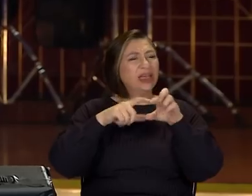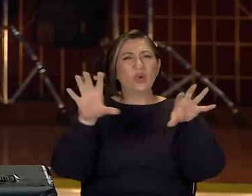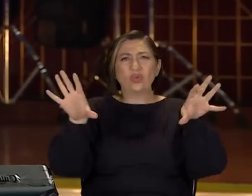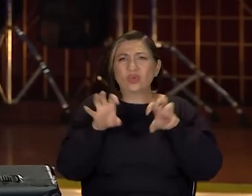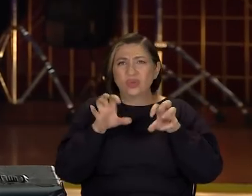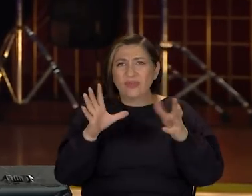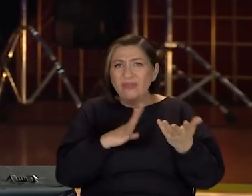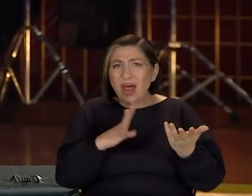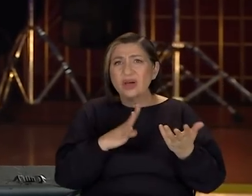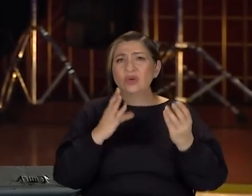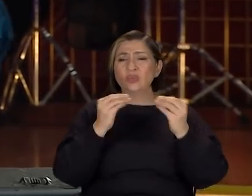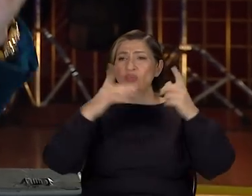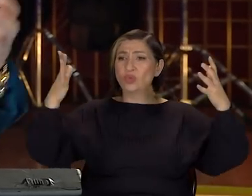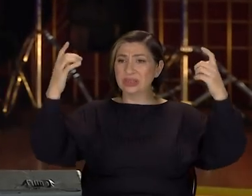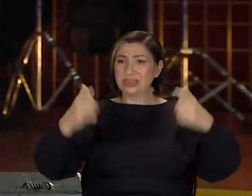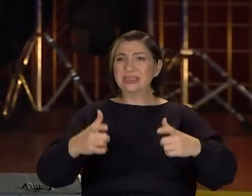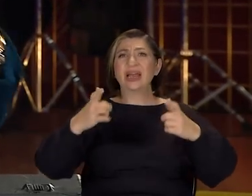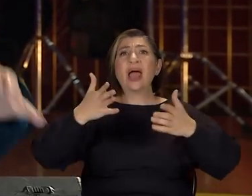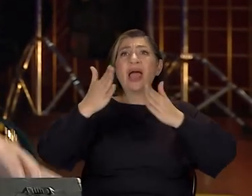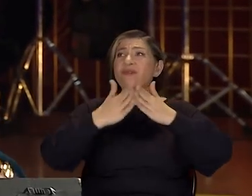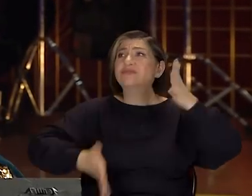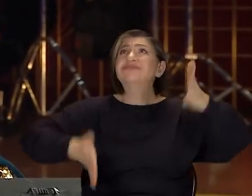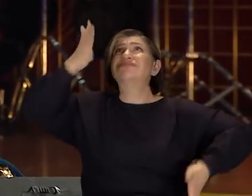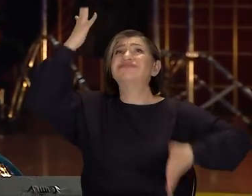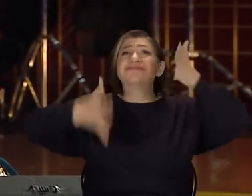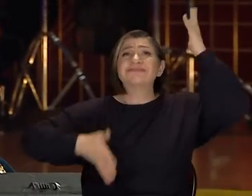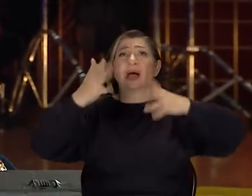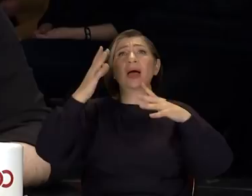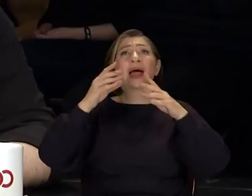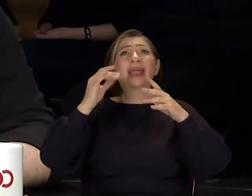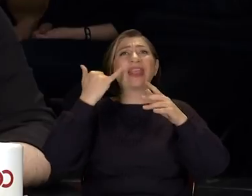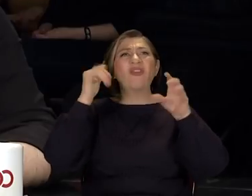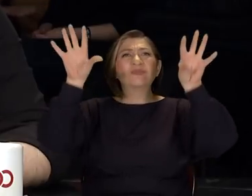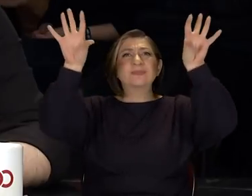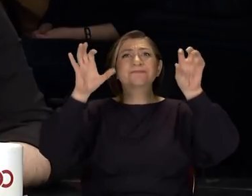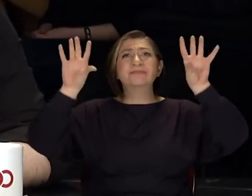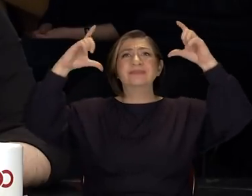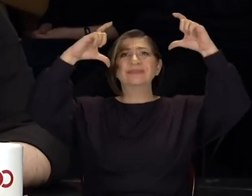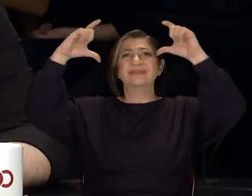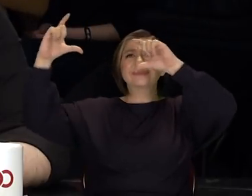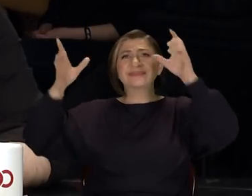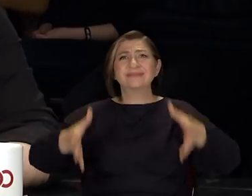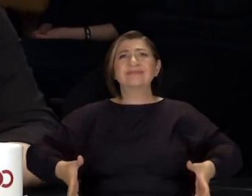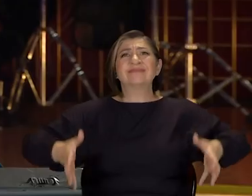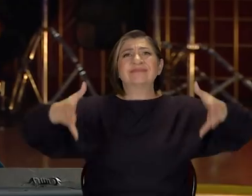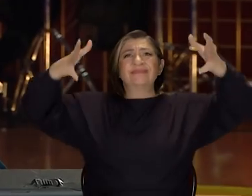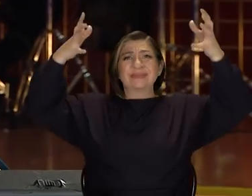alıyoruz. Aynen. Özellikle büyük iş yerleri, plazalar, böyle yerlerde baz istasyonları, bütün